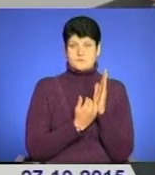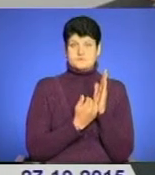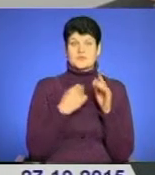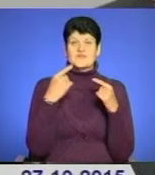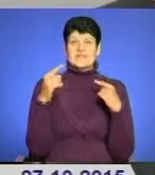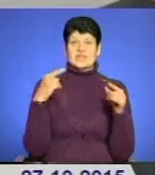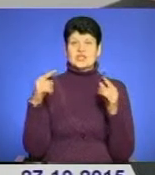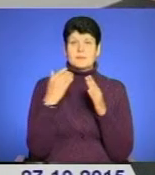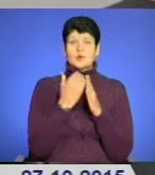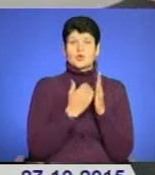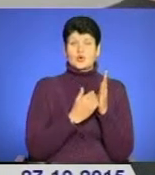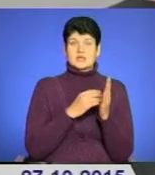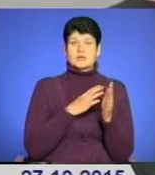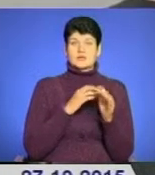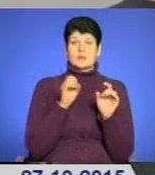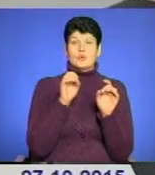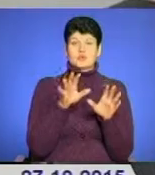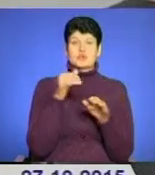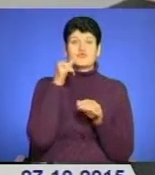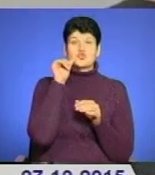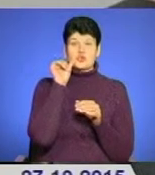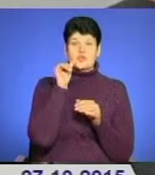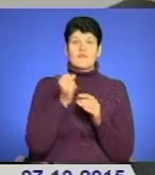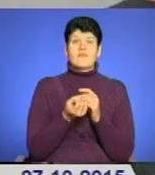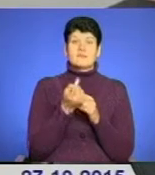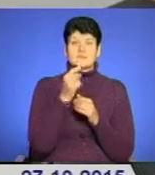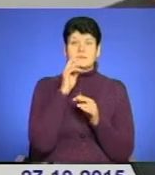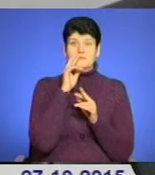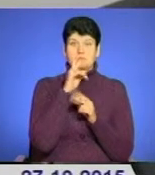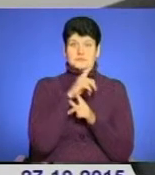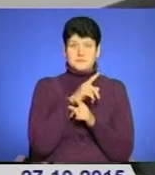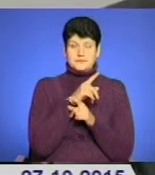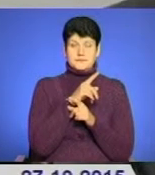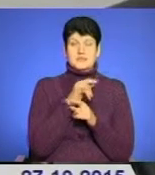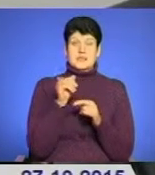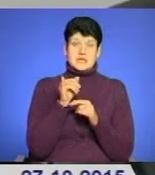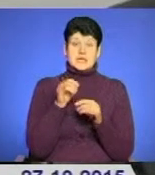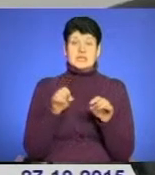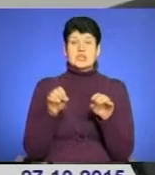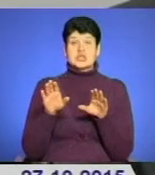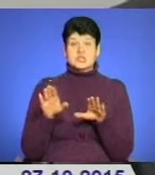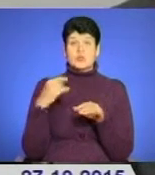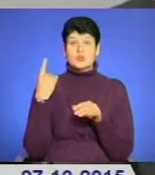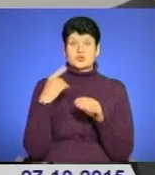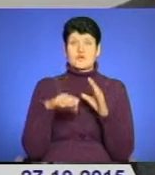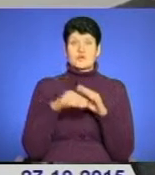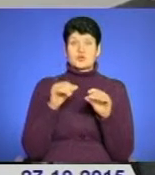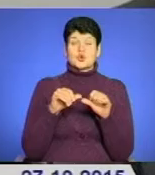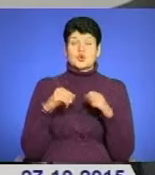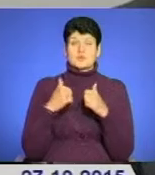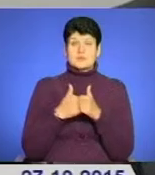інших протоколах, які були подані вчора, виявлені помилки і неточності, і рішенням обласної виборчої